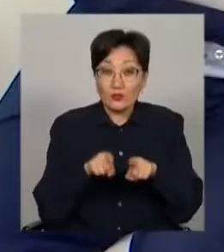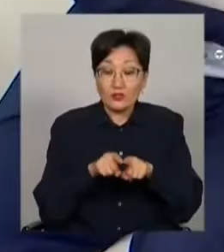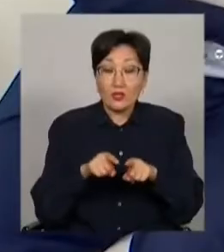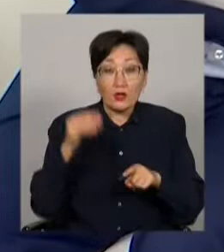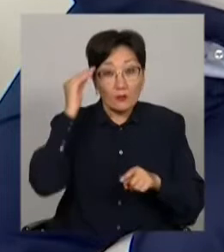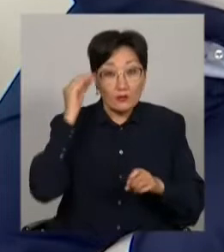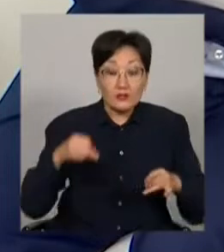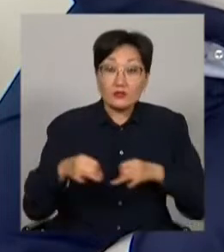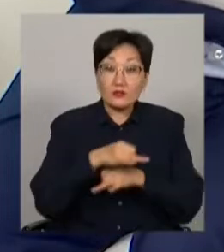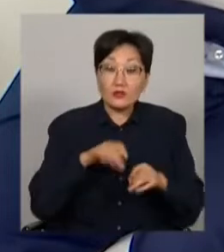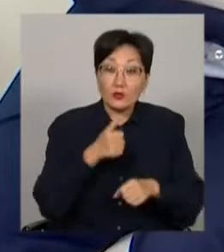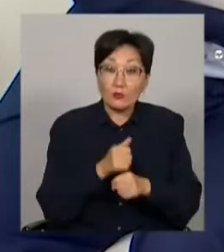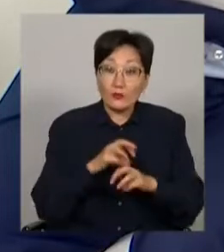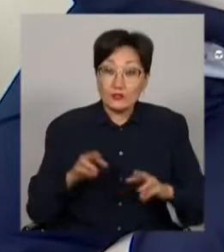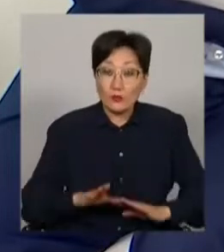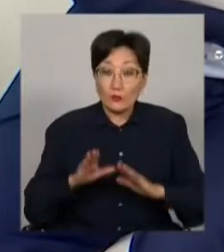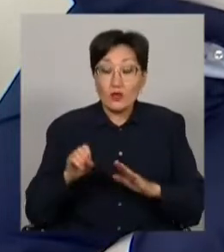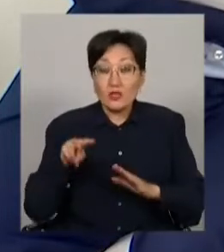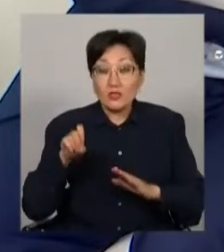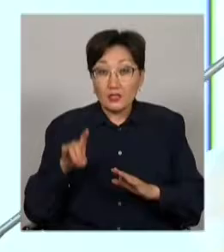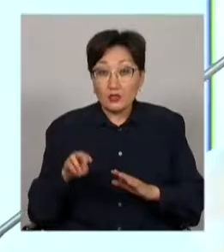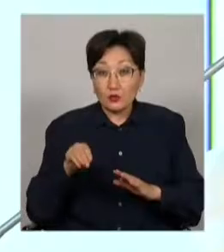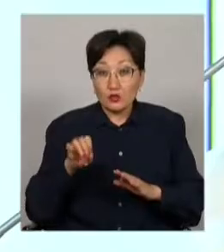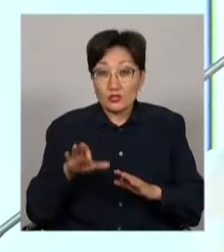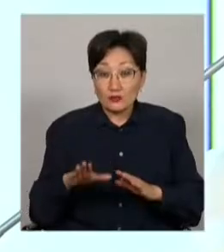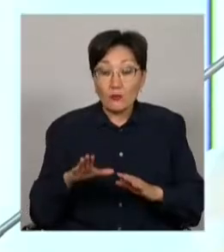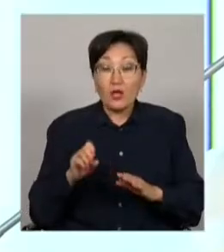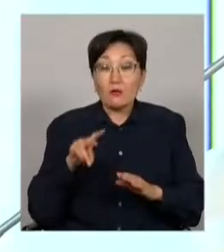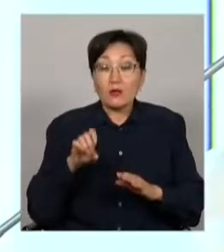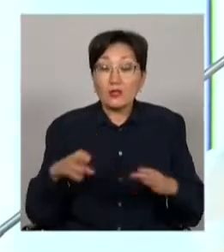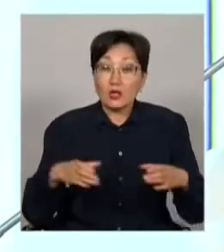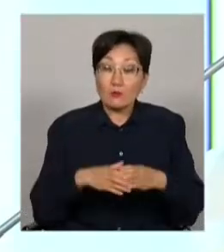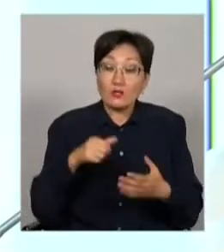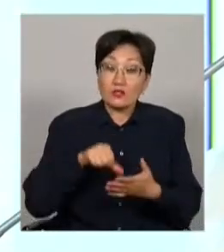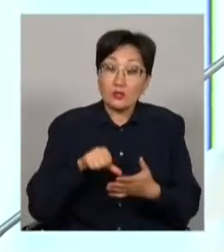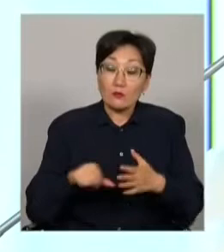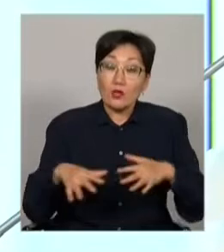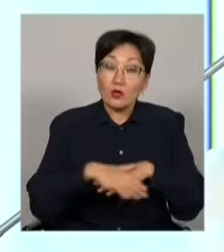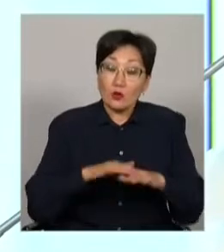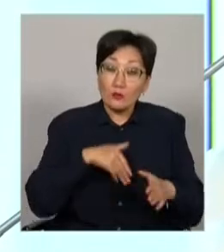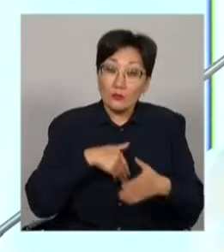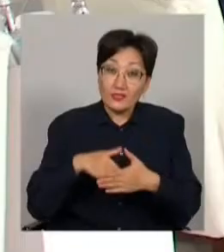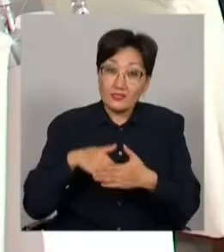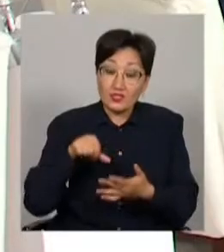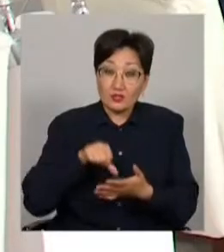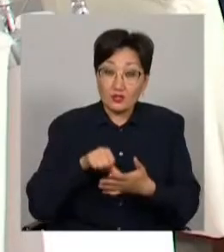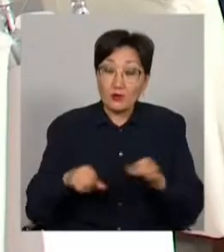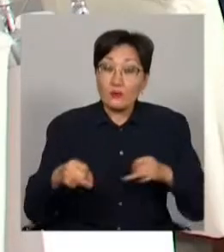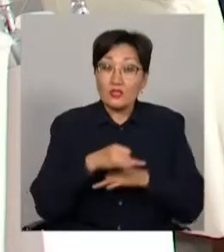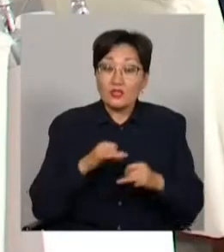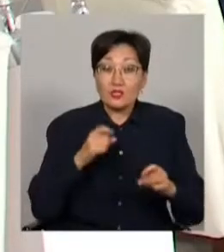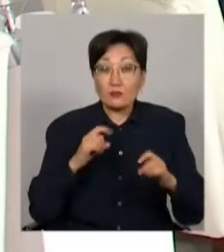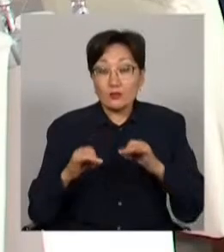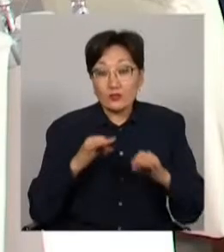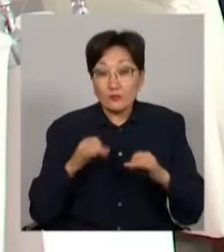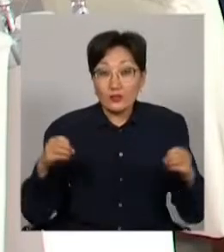білдірді. Жиынға премьер-министрдің орынбасары Ералы Тоғжанов, Аманат партиясының өкілдері мен қоғам белсенділері қатысты. Талқылау диалог